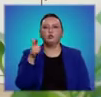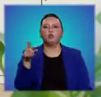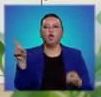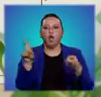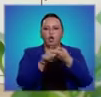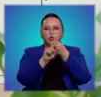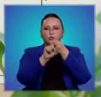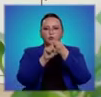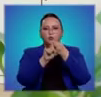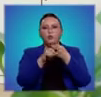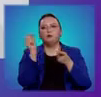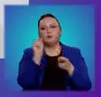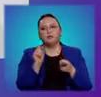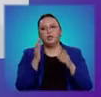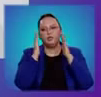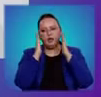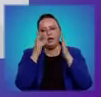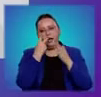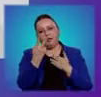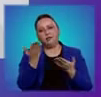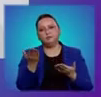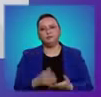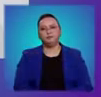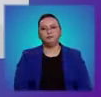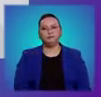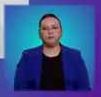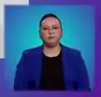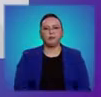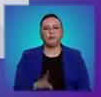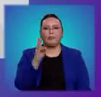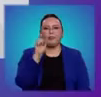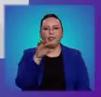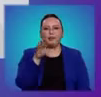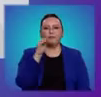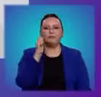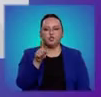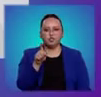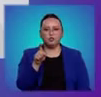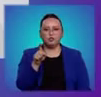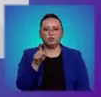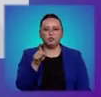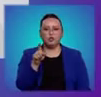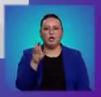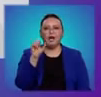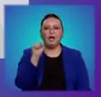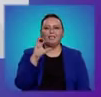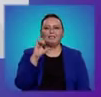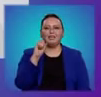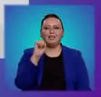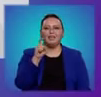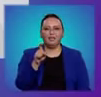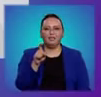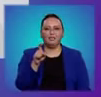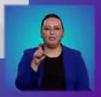холбоо гүйсгэн бичих байсан. За, бороо намжих уу, бороо асгарах уу,